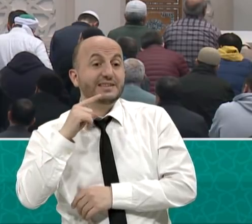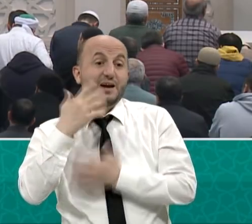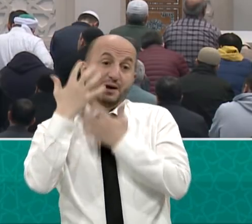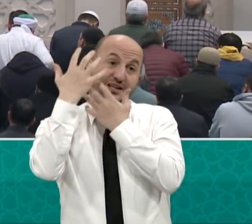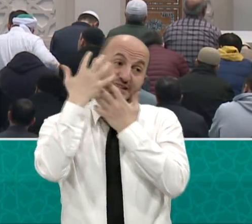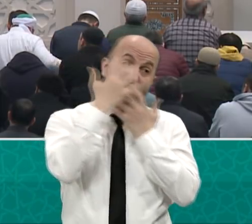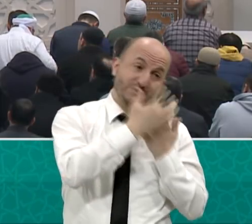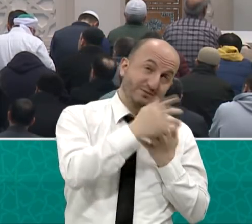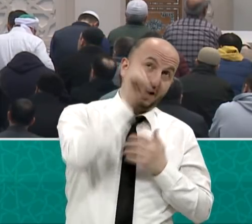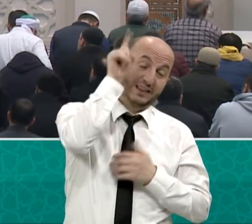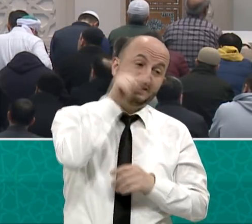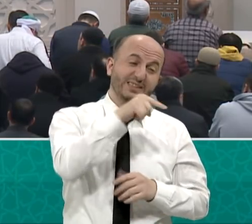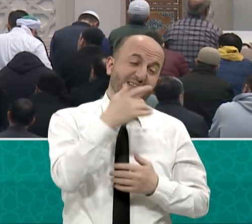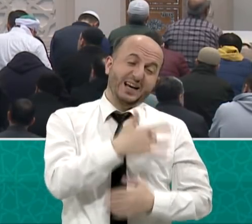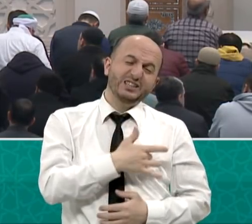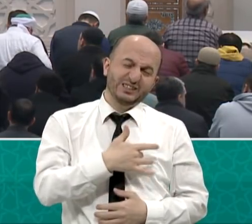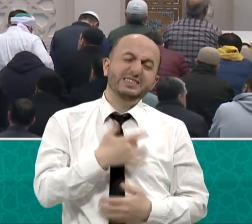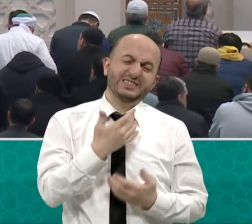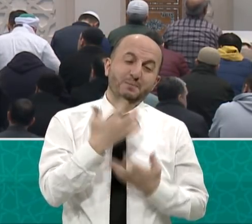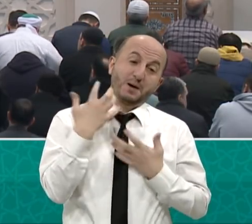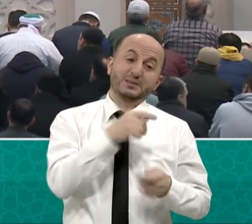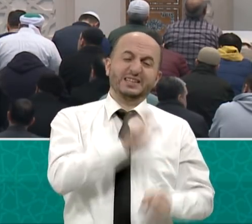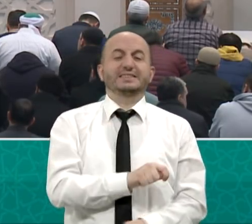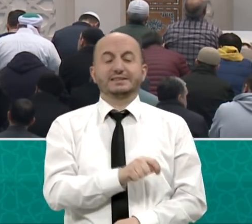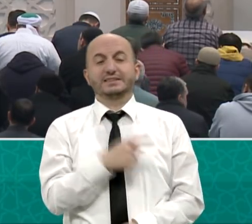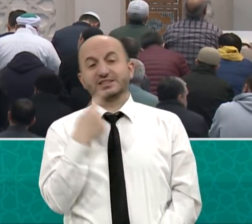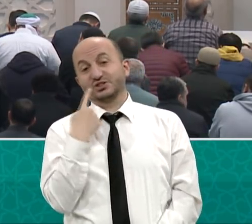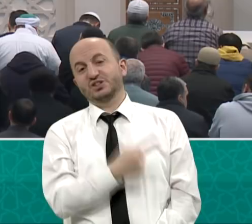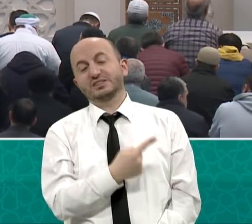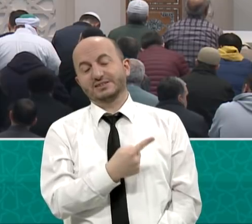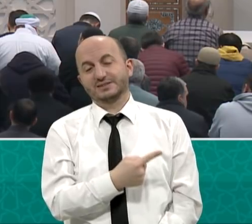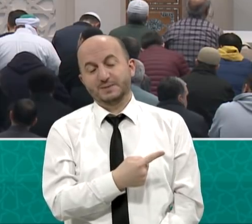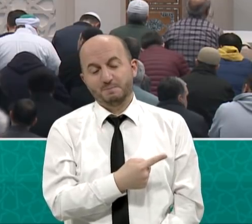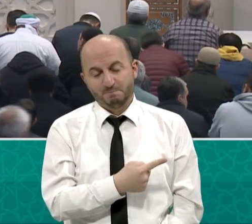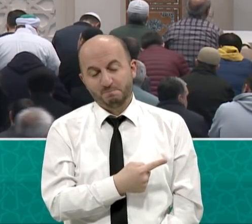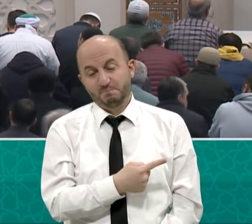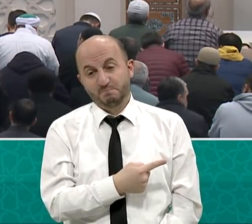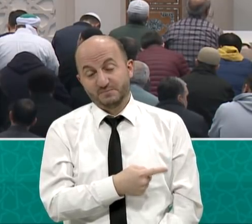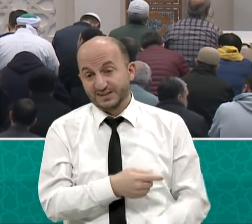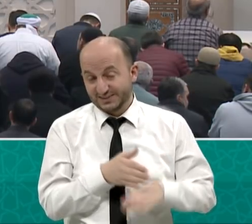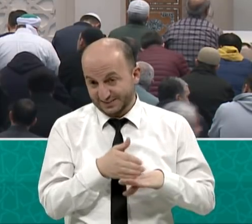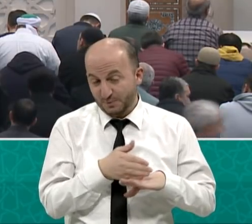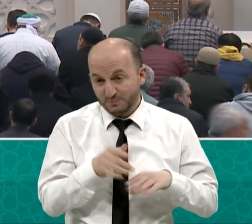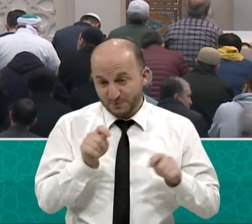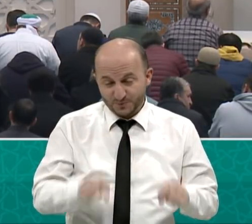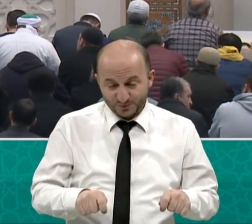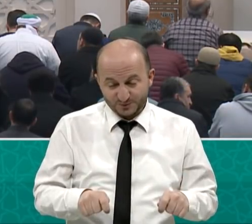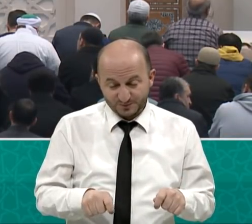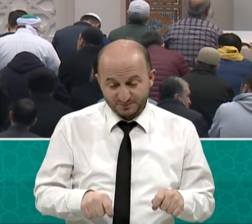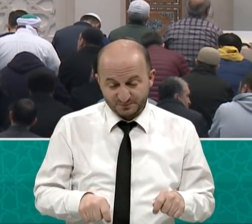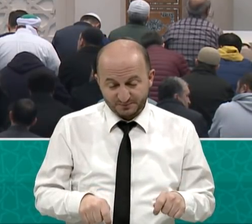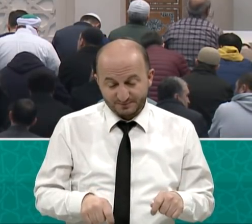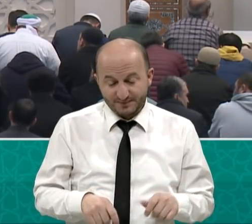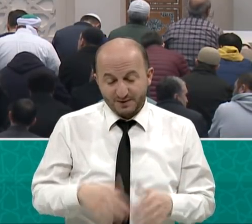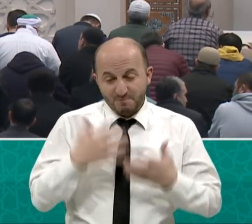Yerhamükallah. Allah sana acısın, merhamet etsin diyeceksin. Bak, onu bile vesile kılıyoruz bizler.